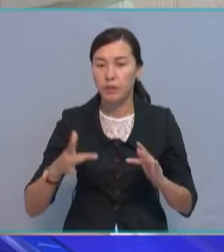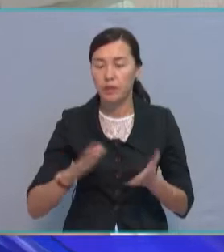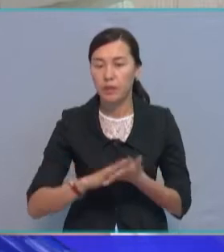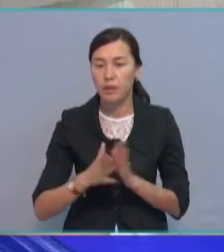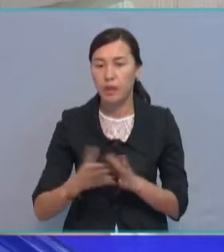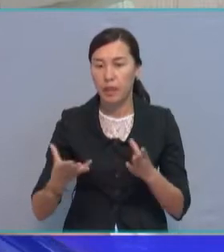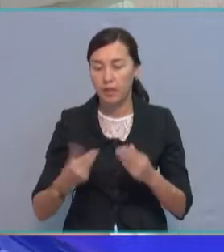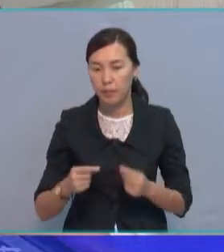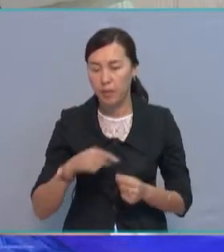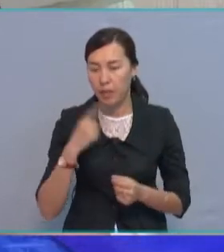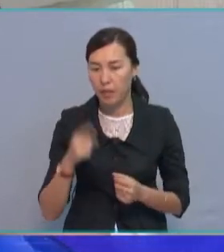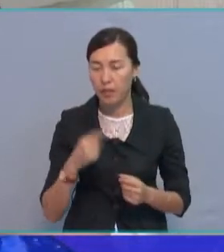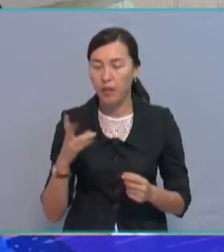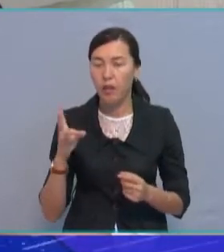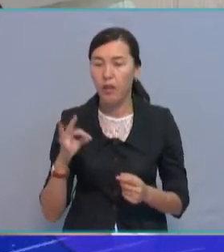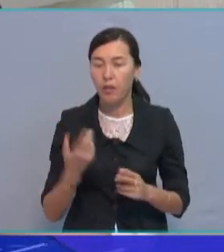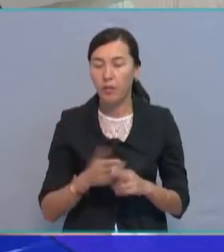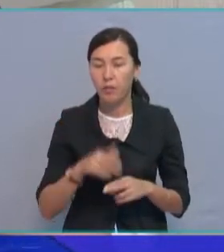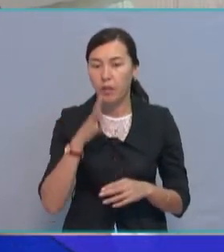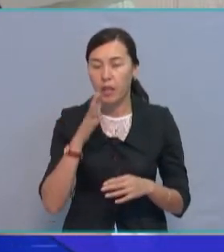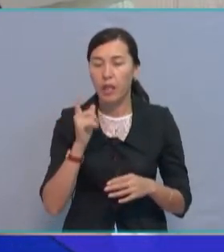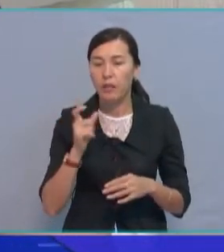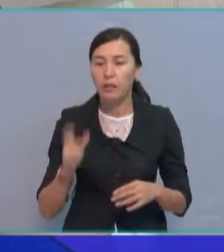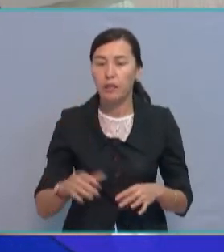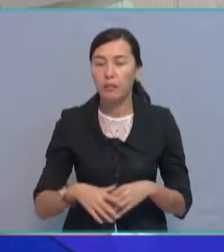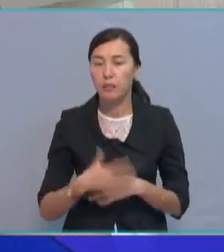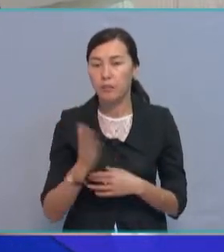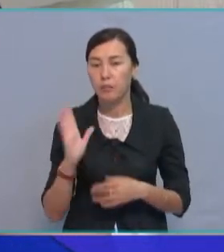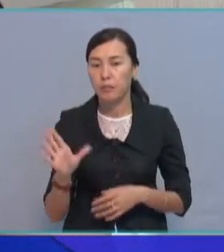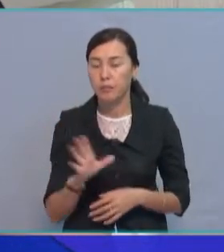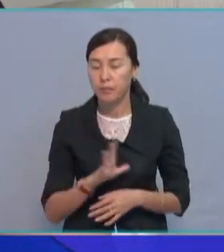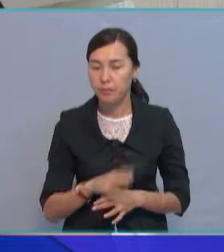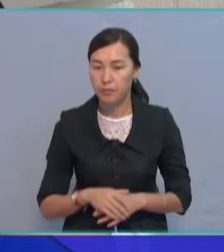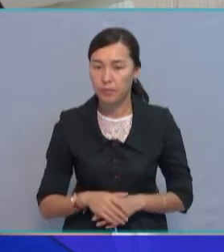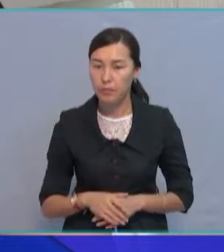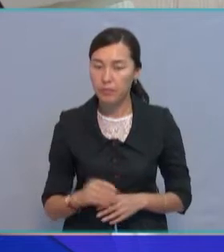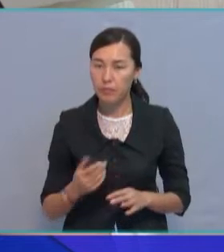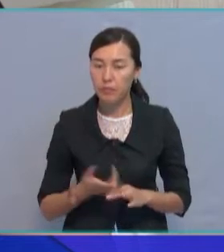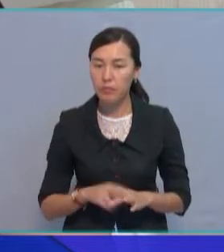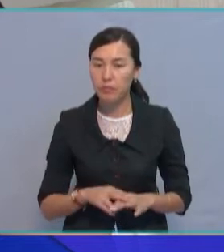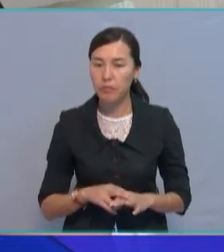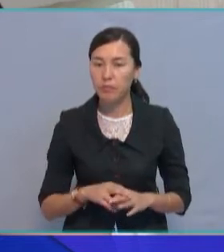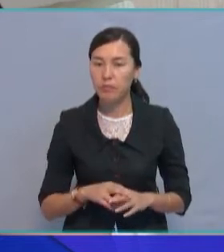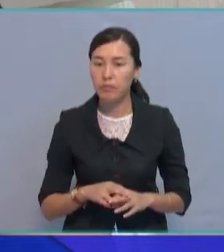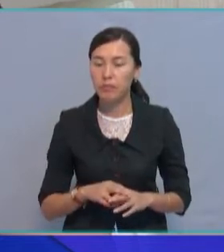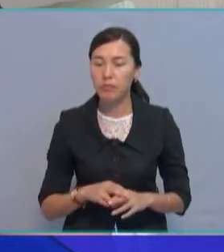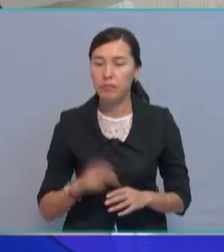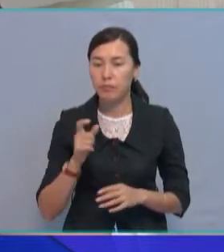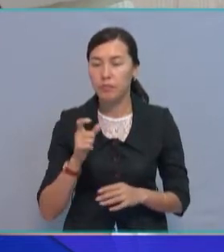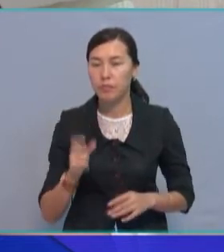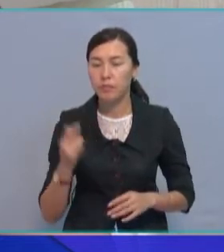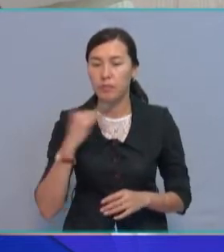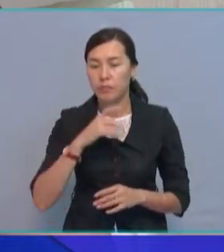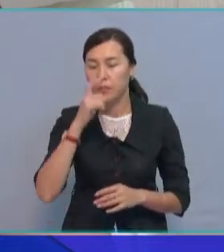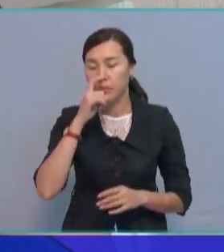түрде де қабылдайсыздар деді, бірақ биыл бұл халық үшін жаңалық болды шынына келгенде. Сондықтан халықтың